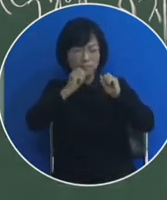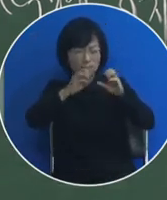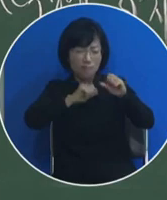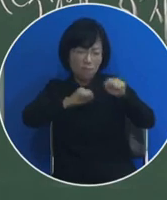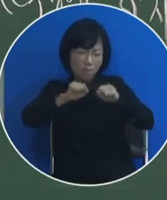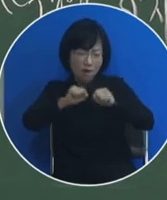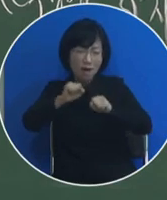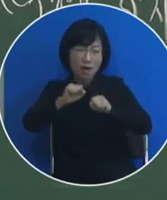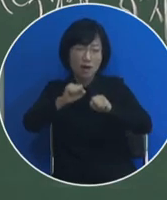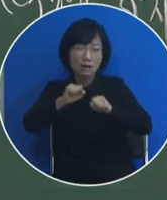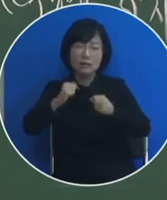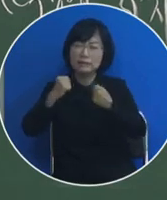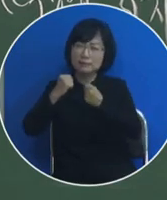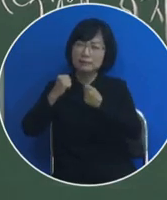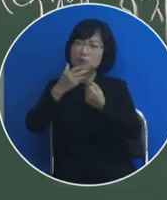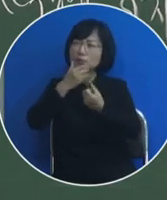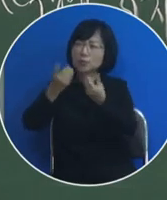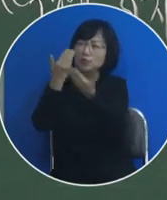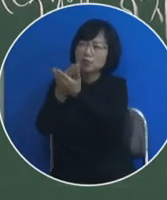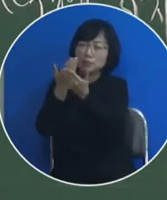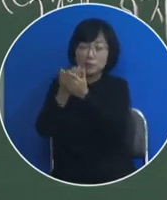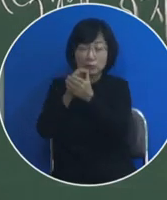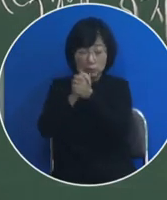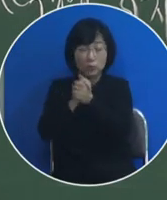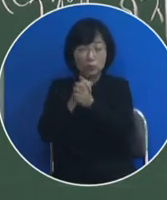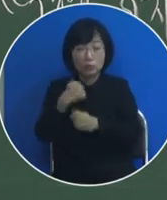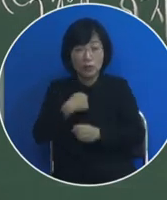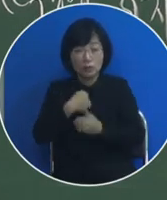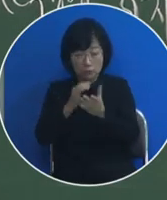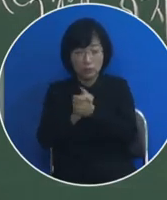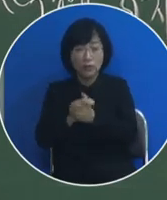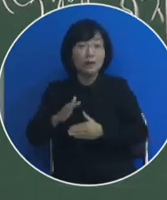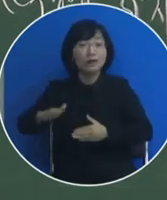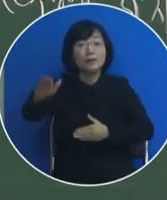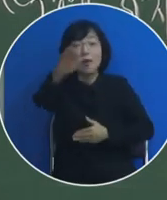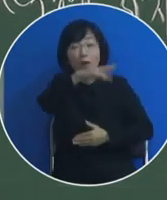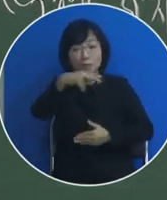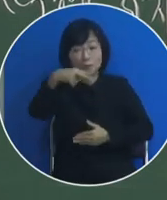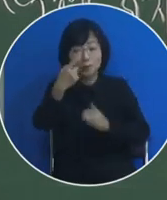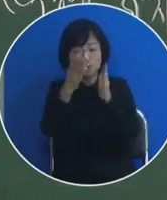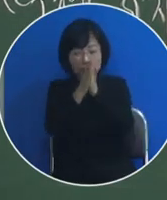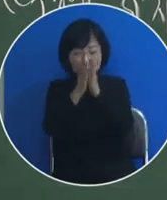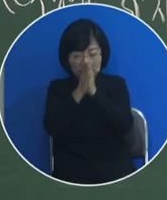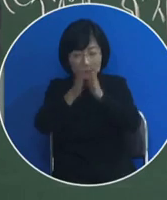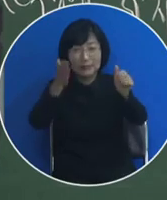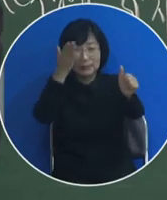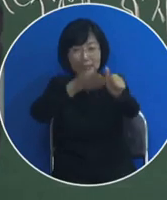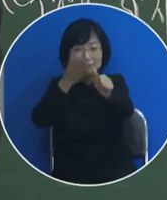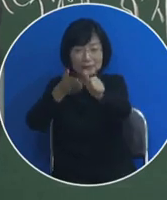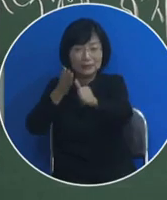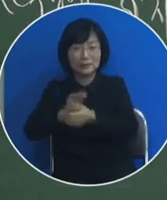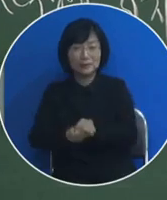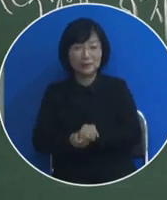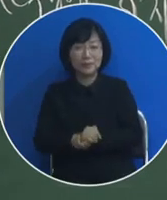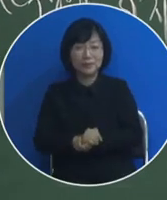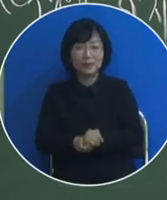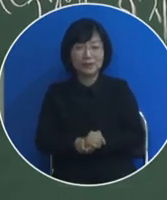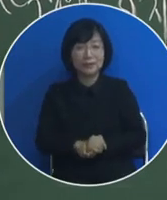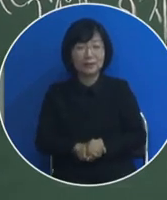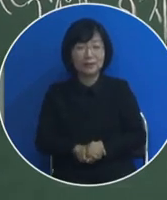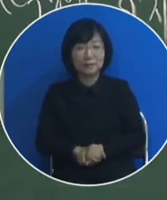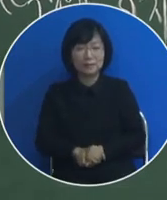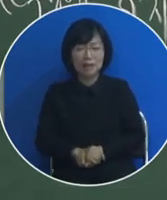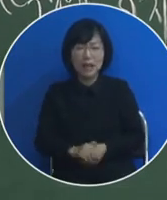여러분이 가운데요 그런 기도 시작하세요. And so realistically, among all of you, begin that prayer. 나는 이 시대에 복음 막는